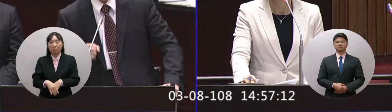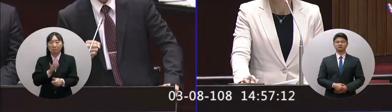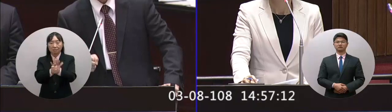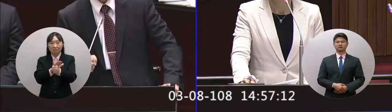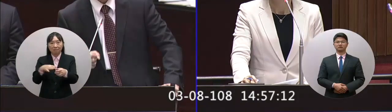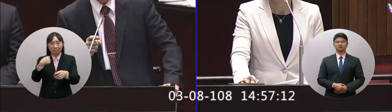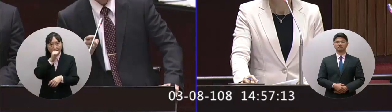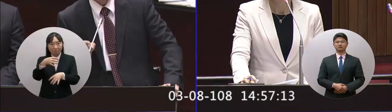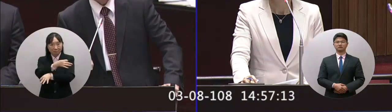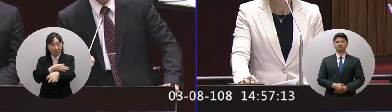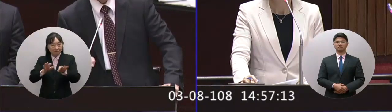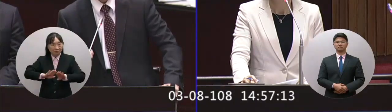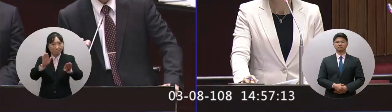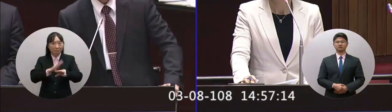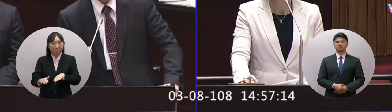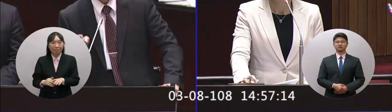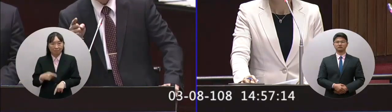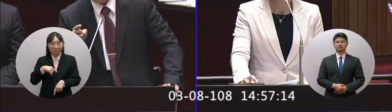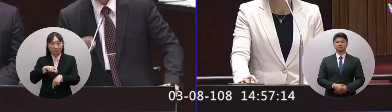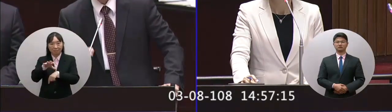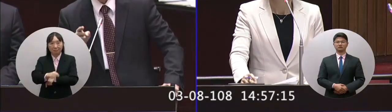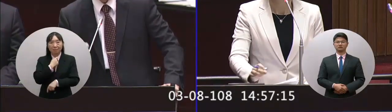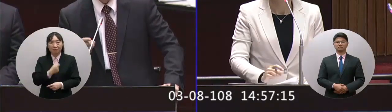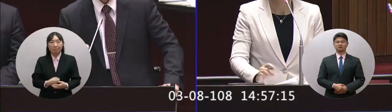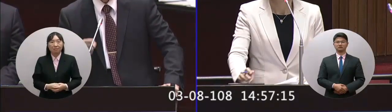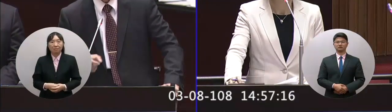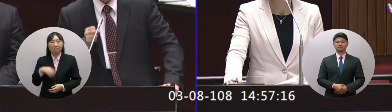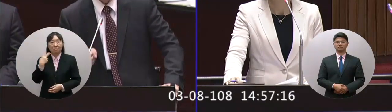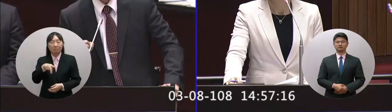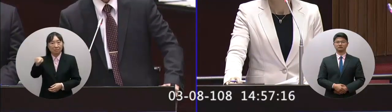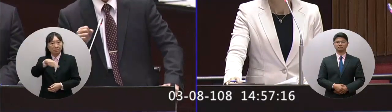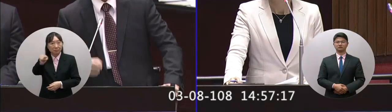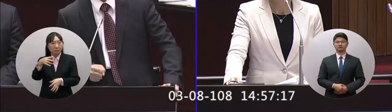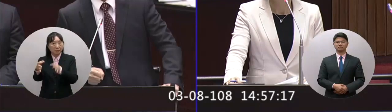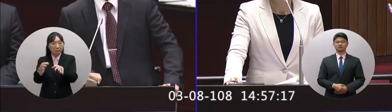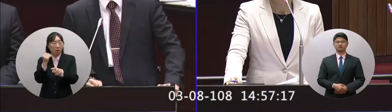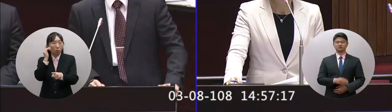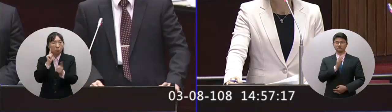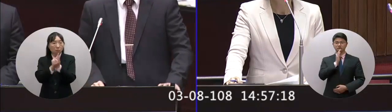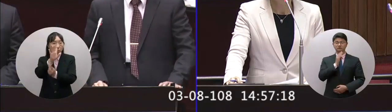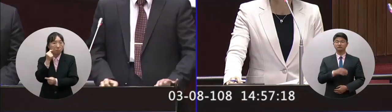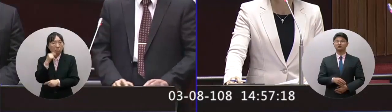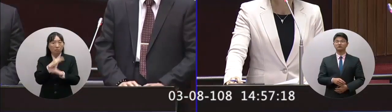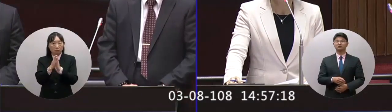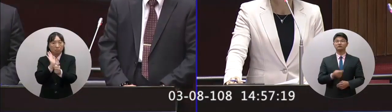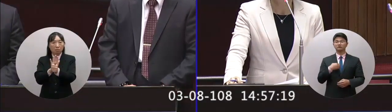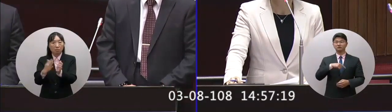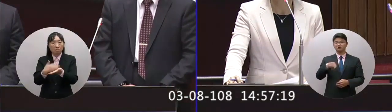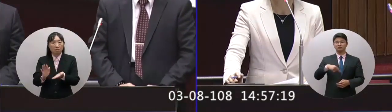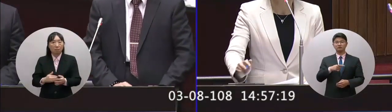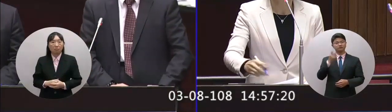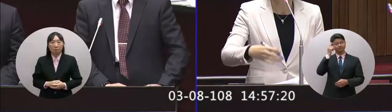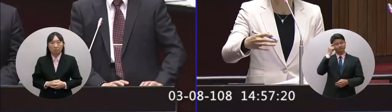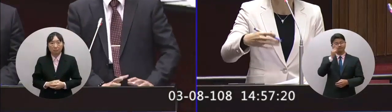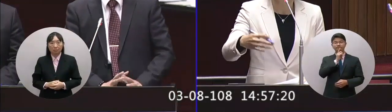济成长的动能。啊，这阮会来把握。啊，过来，即考一箱，因有啥问题，阮拢会来甲解决。是， 赖在讲吼，就